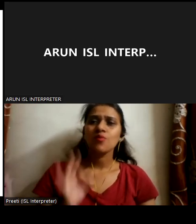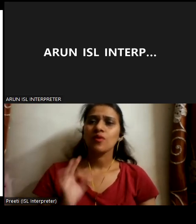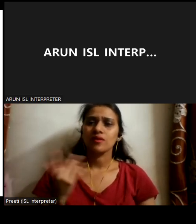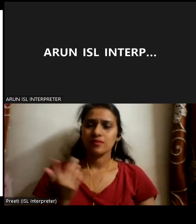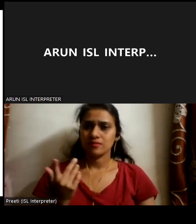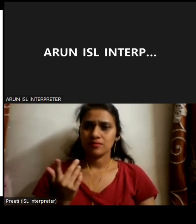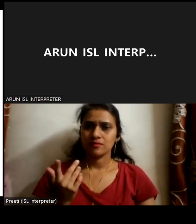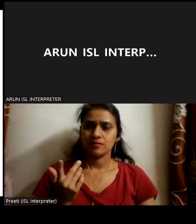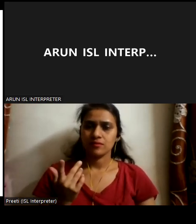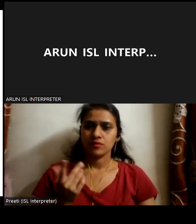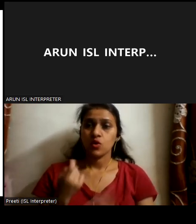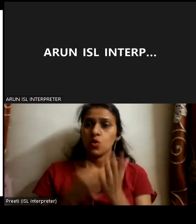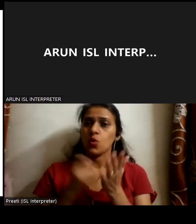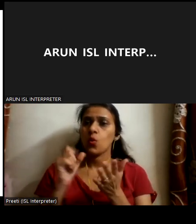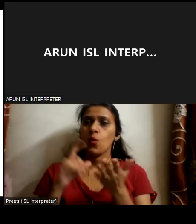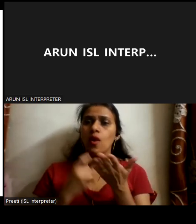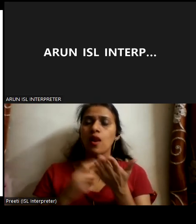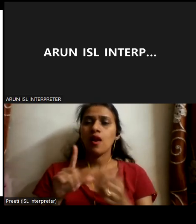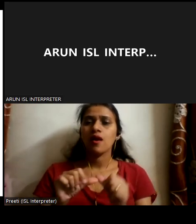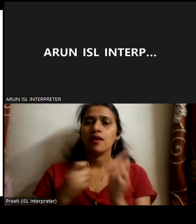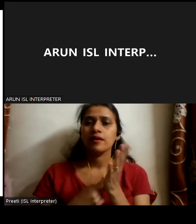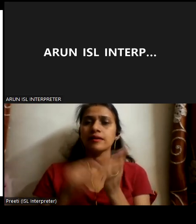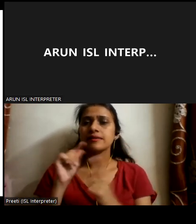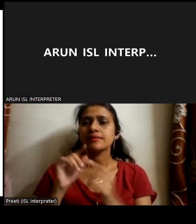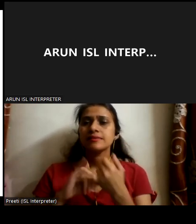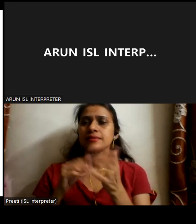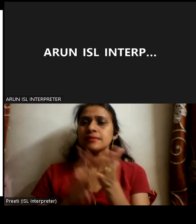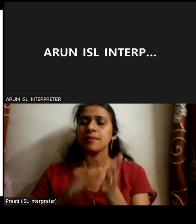इज इंपॉर्टेंट. क्लियर है?